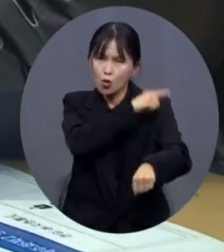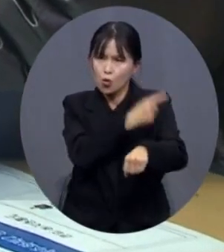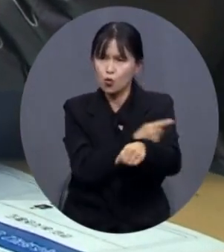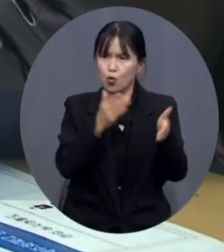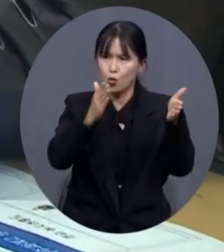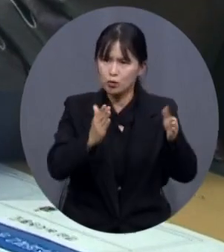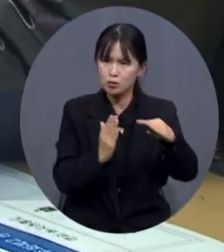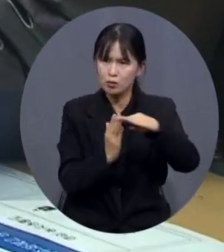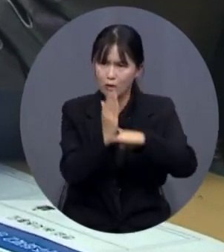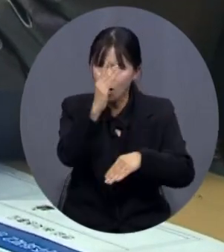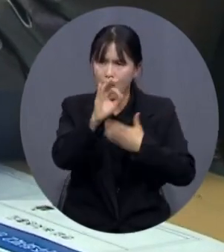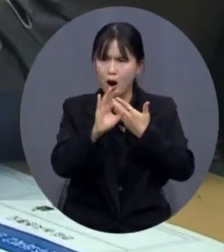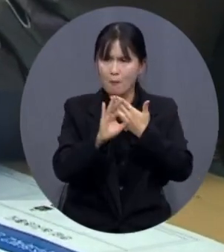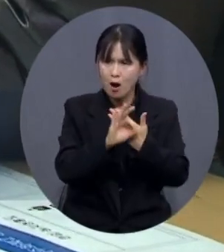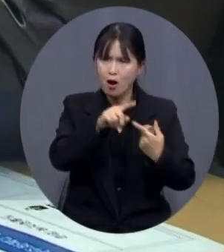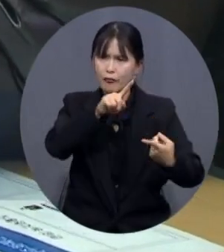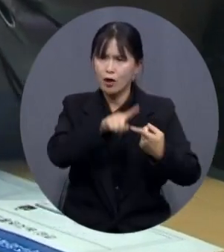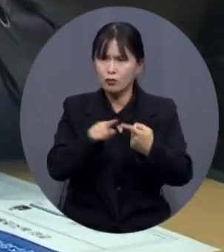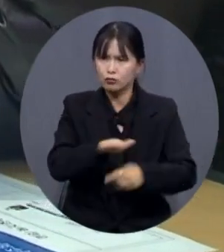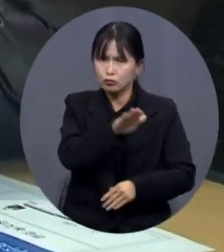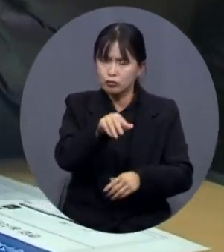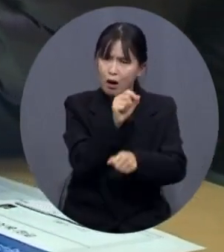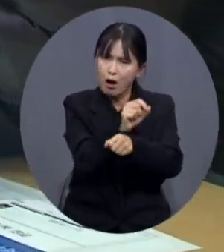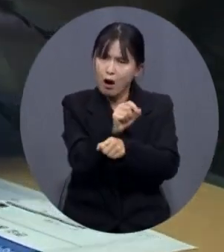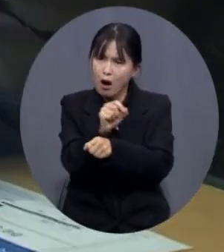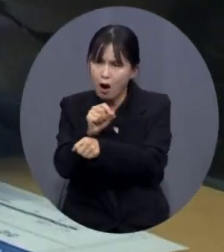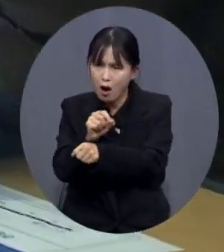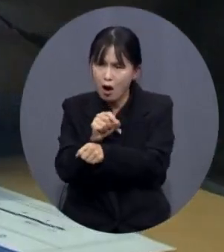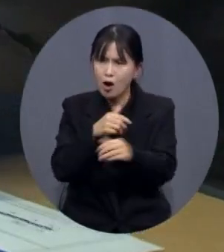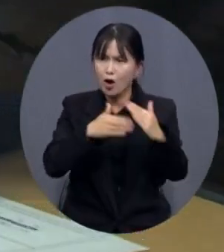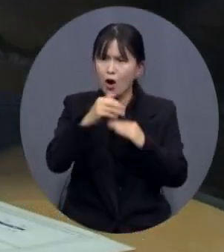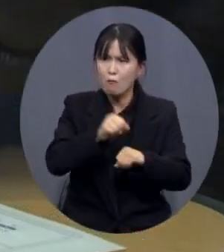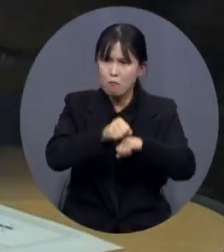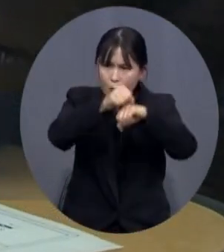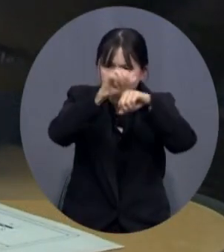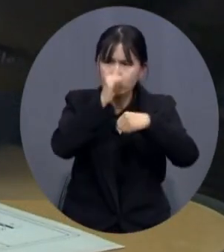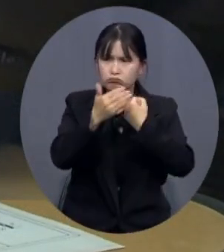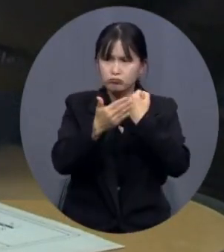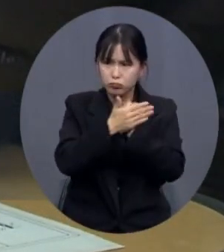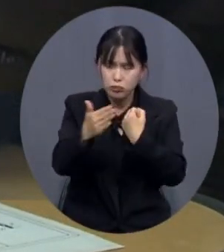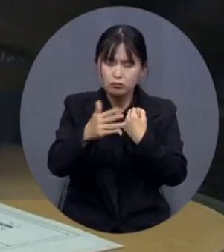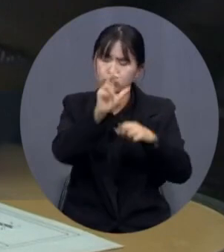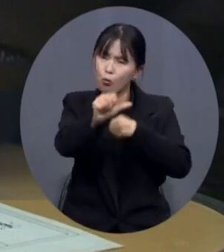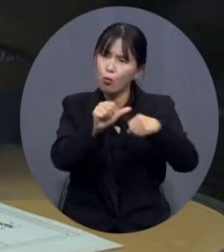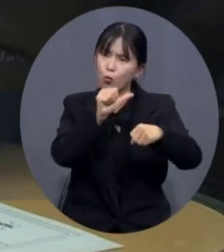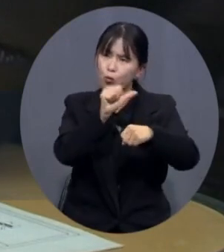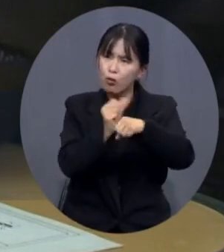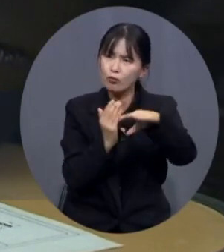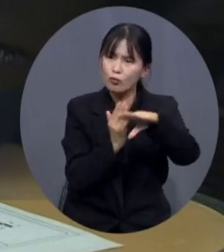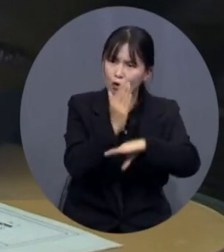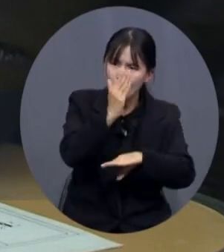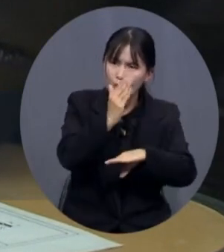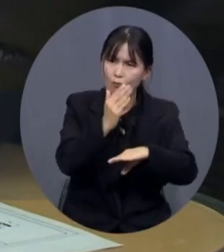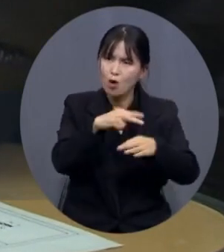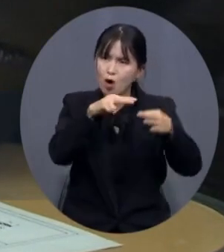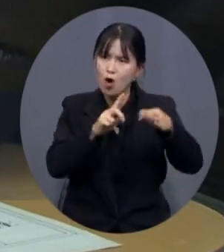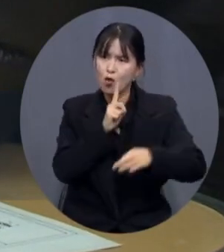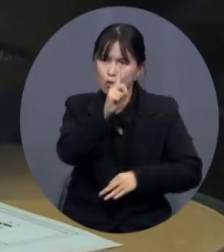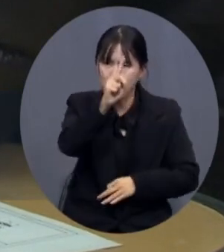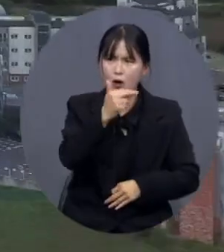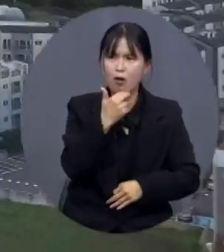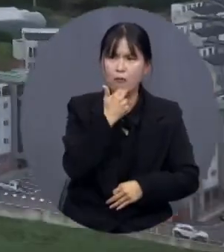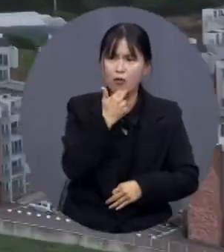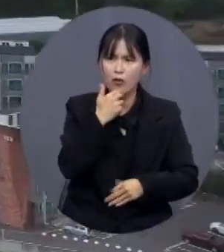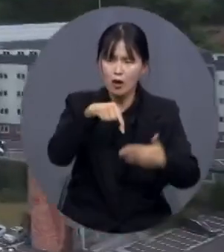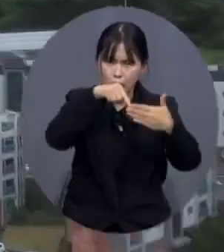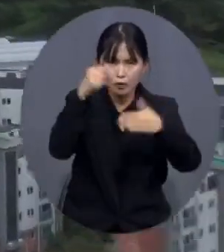부분들을 우리가 이제 행정적으로 이제 경험이 쌓이고 하다 보니까 그 년 지나가는를 안하겠다고 내부적으로 이렇게하고